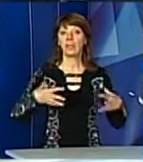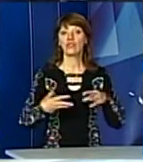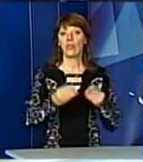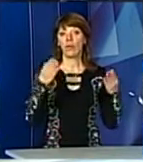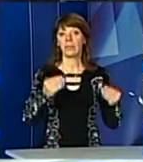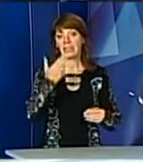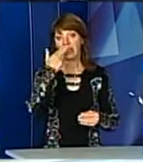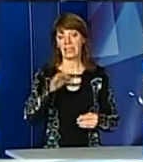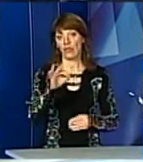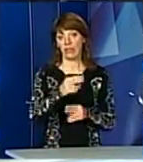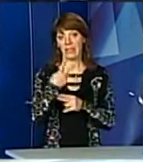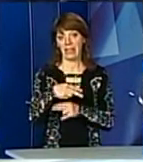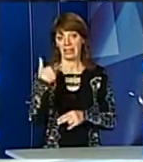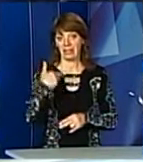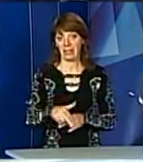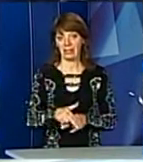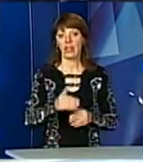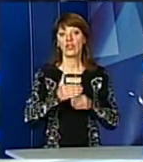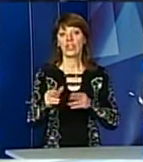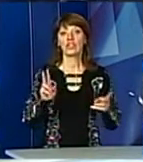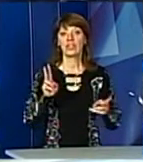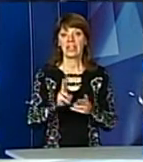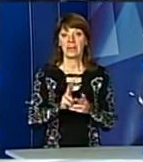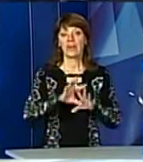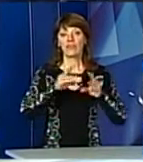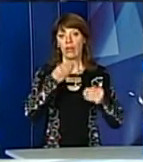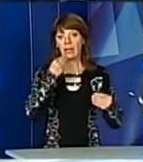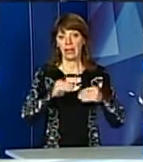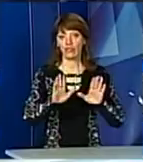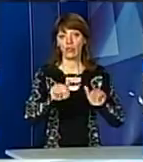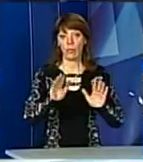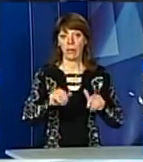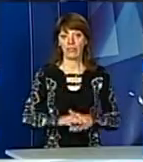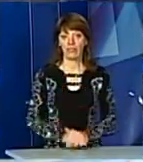Підсумуємо день традиційно о 20:30. Тоді зустрінемося. Всього найкращого.